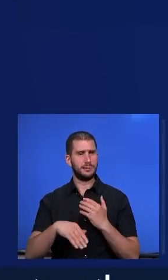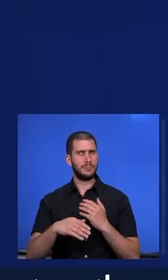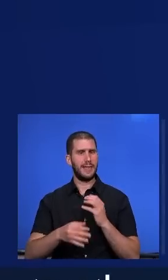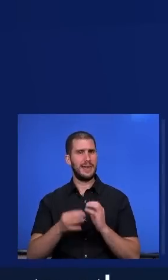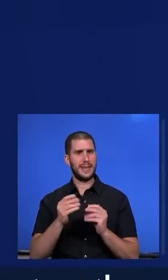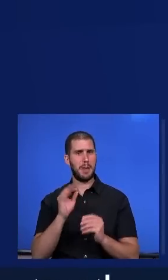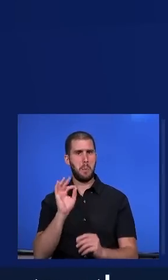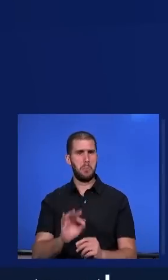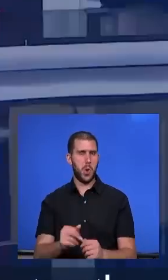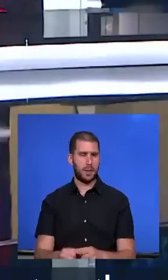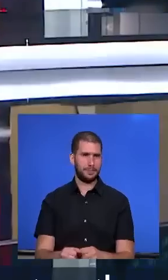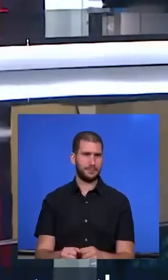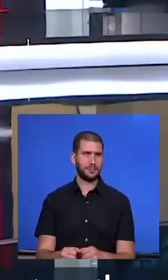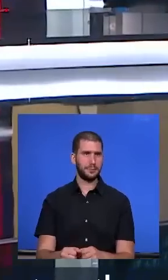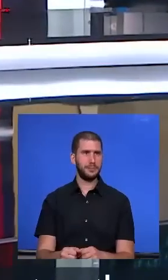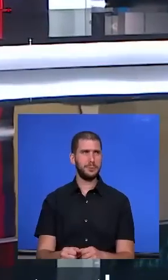הפוגע.